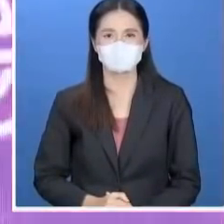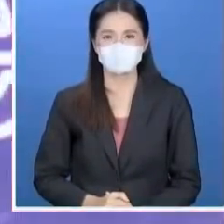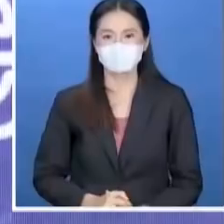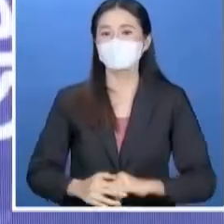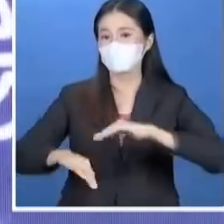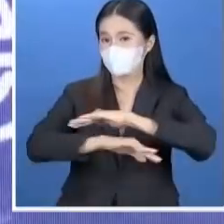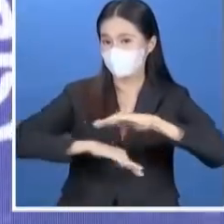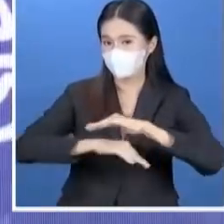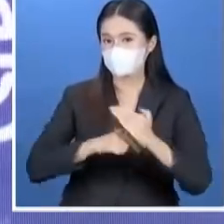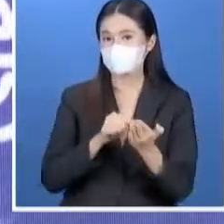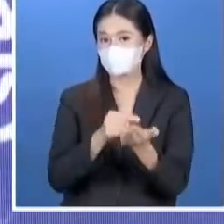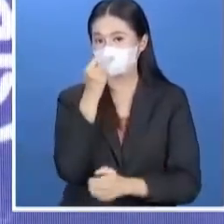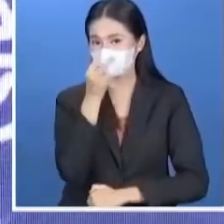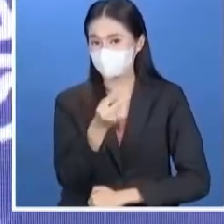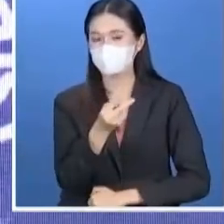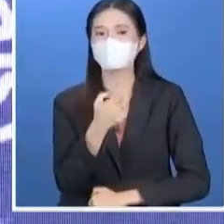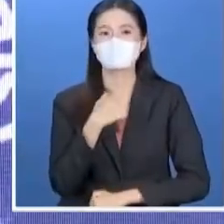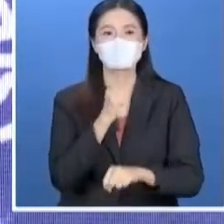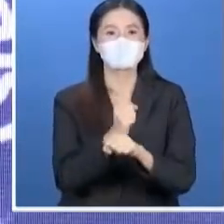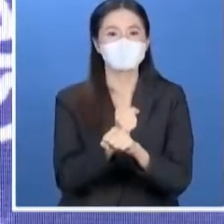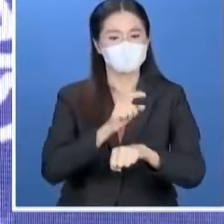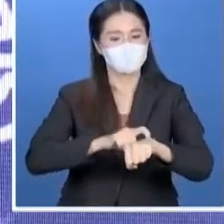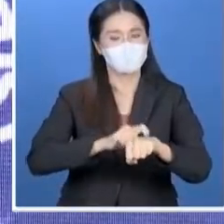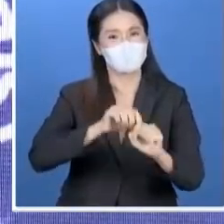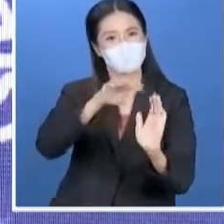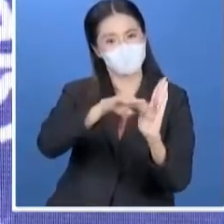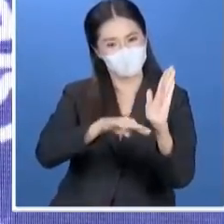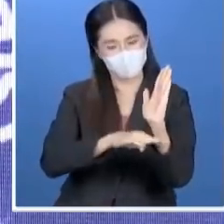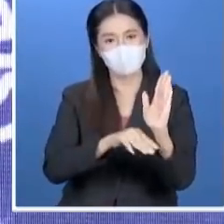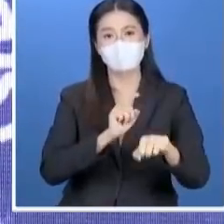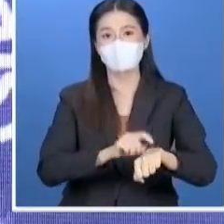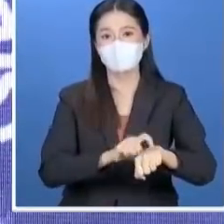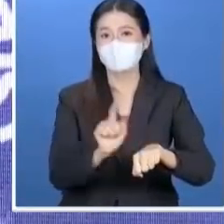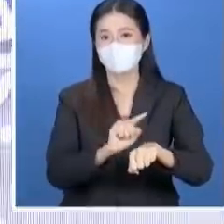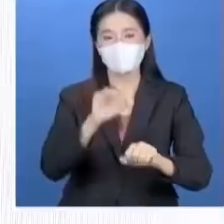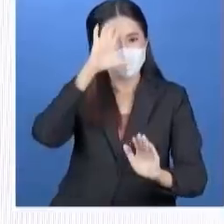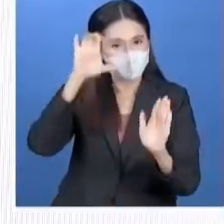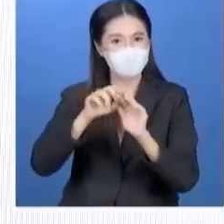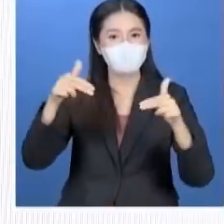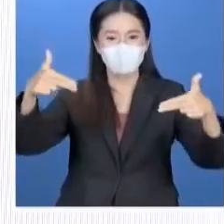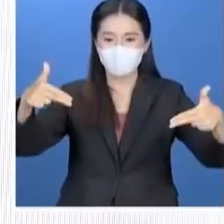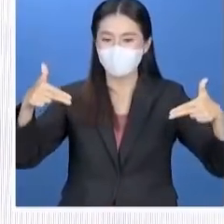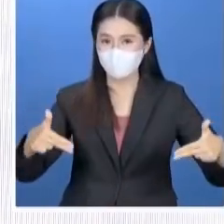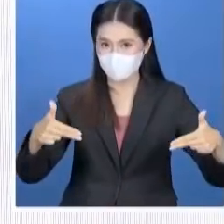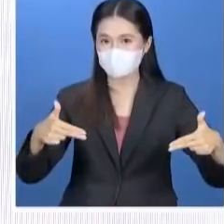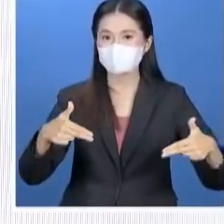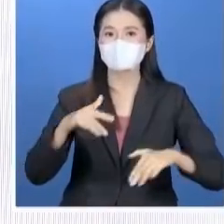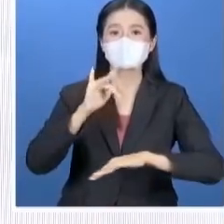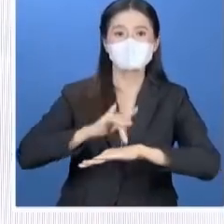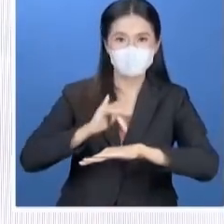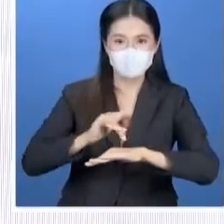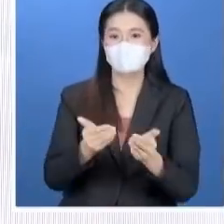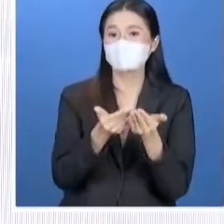ข้อมูลที่จะนำมาอ้างอิงใช้ทำเป็นไทม์ไลน์จะใช้พยานหลักฐานจำพวกภาพจากกล้องวงจรปิด GPS